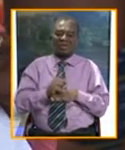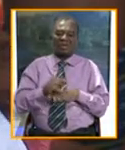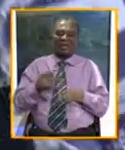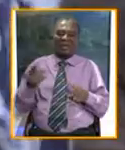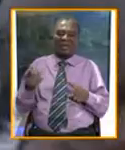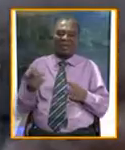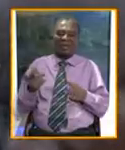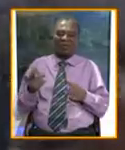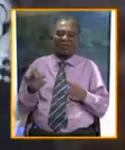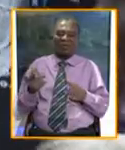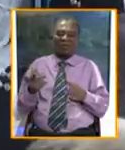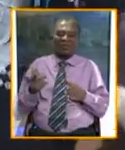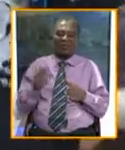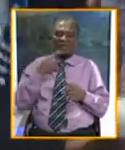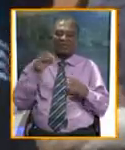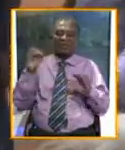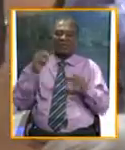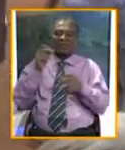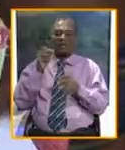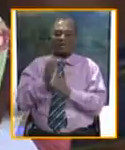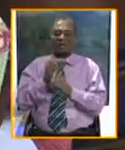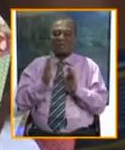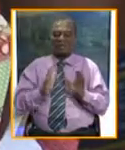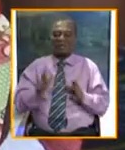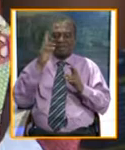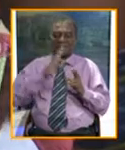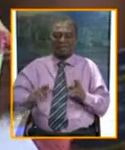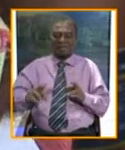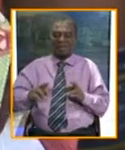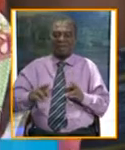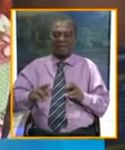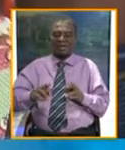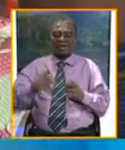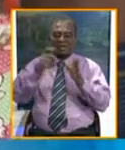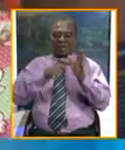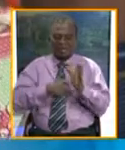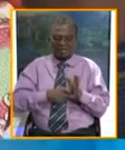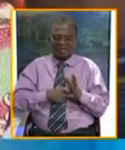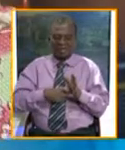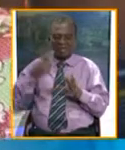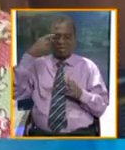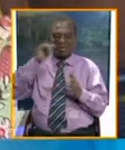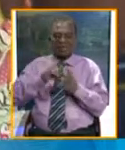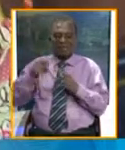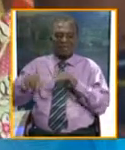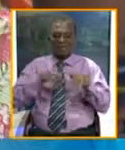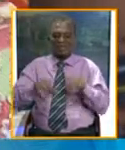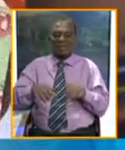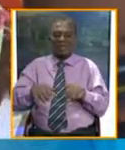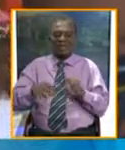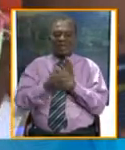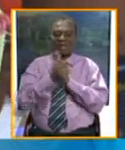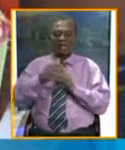village, c'est une fonction humble qui exige de la part de celui qui l'exerce des qualités